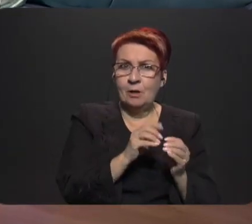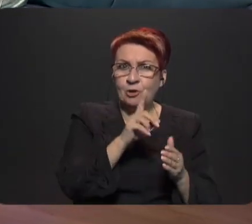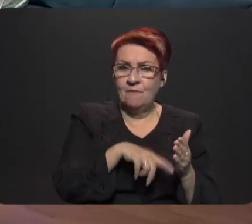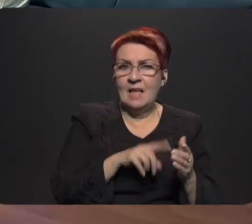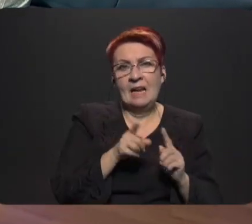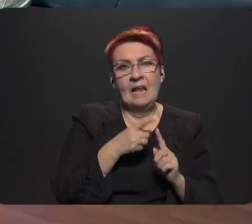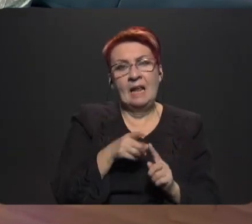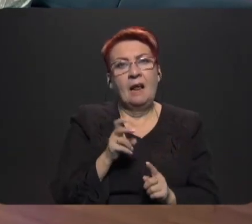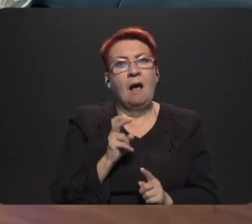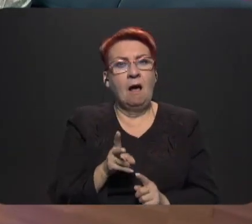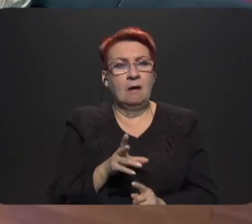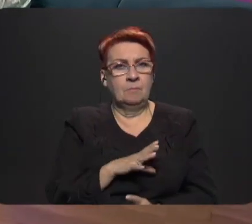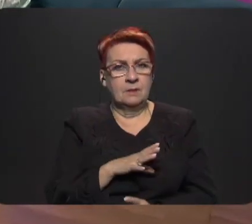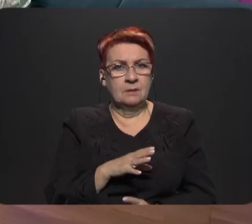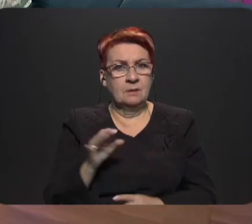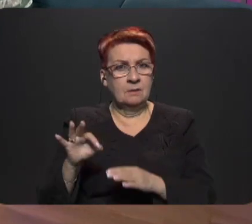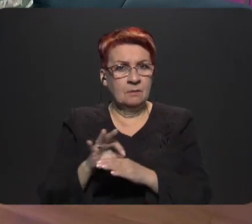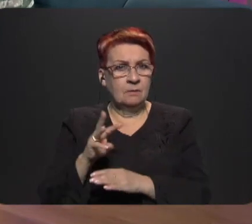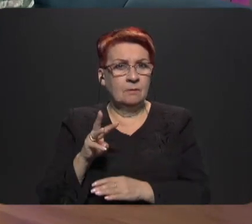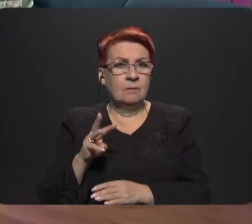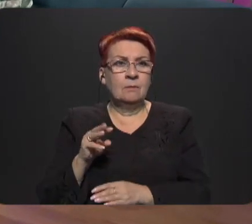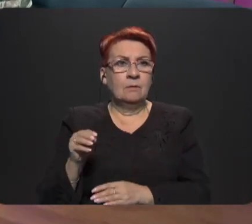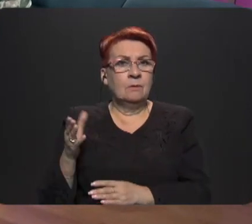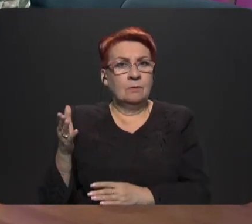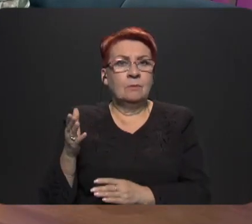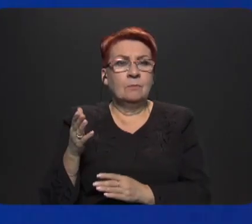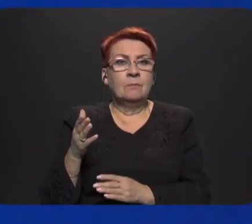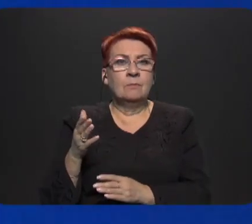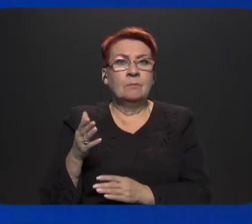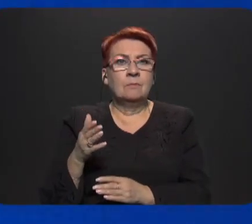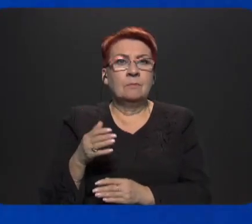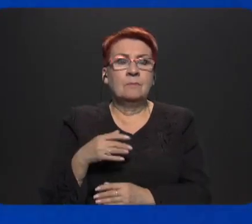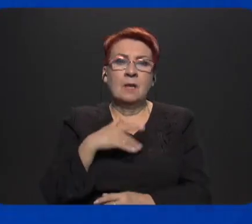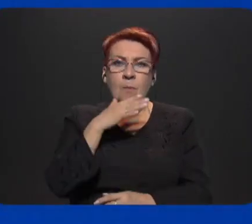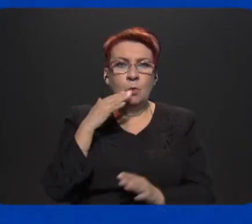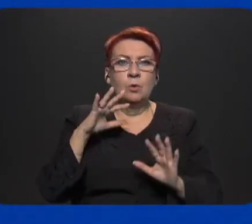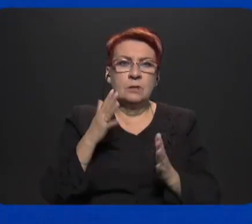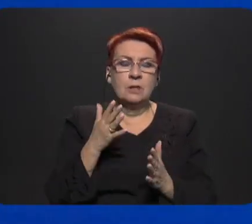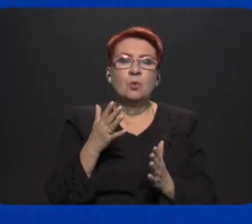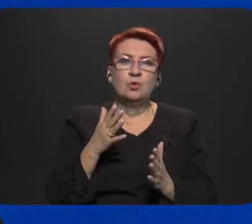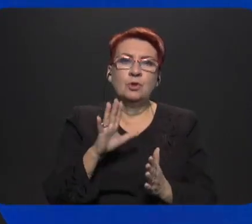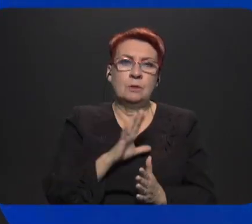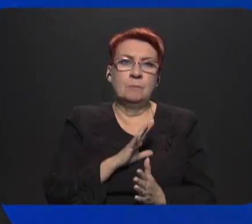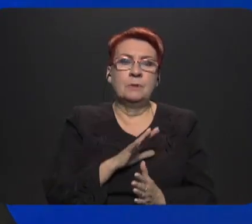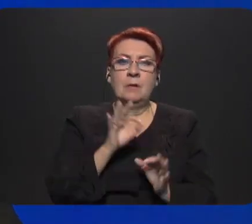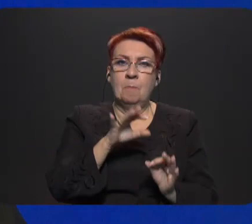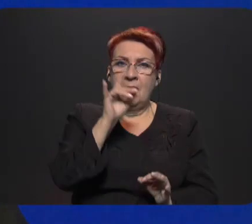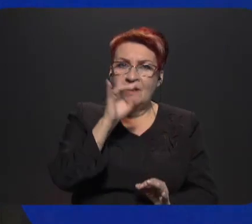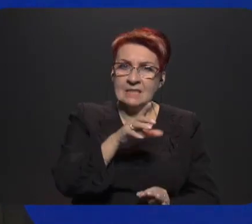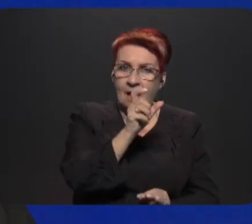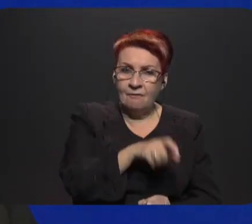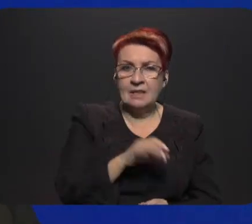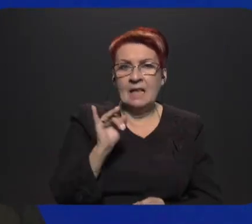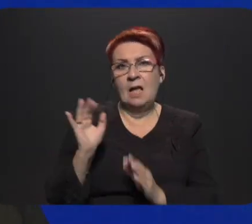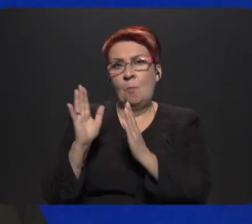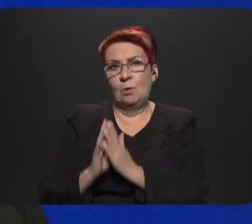Я много встречался со случаями таких браков между мусульманами и православными.